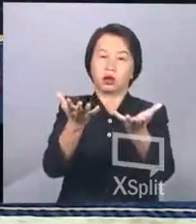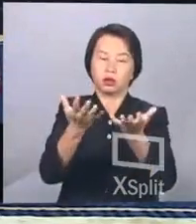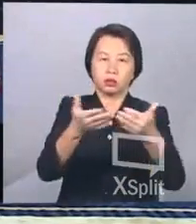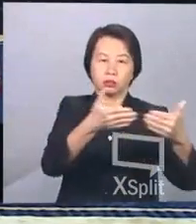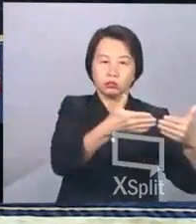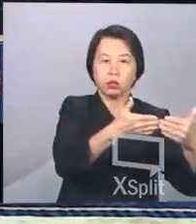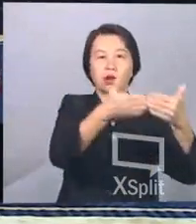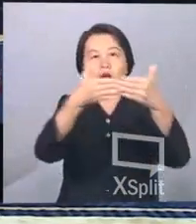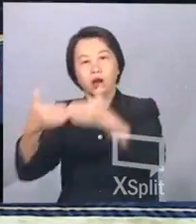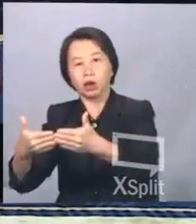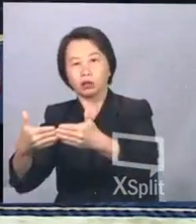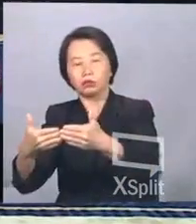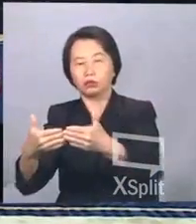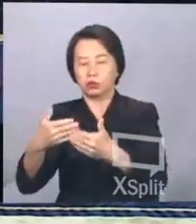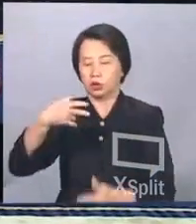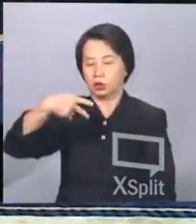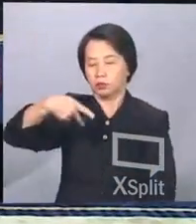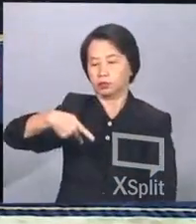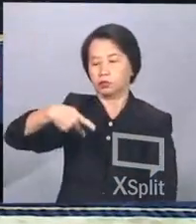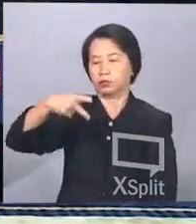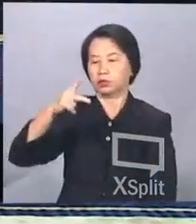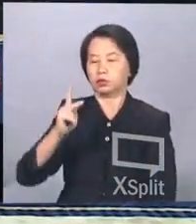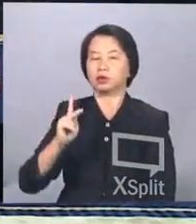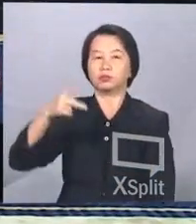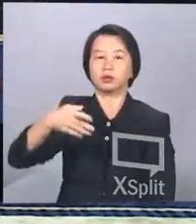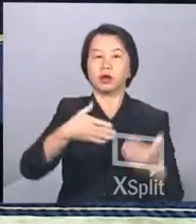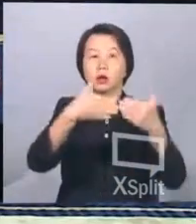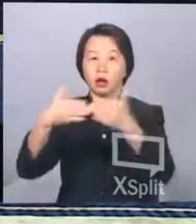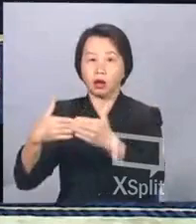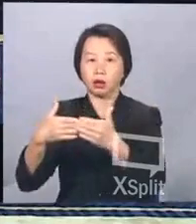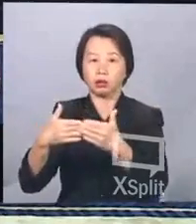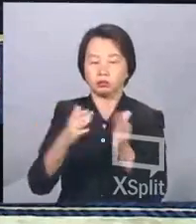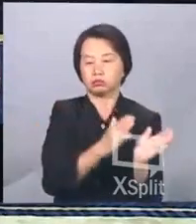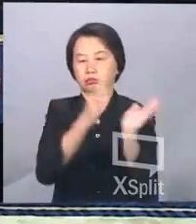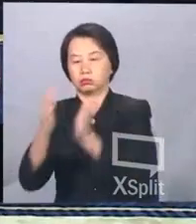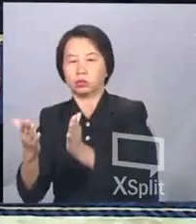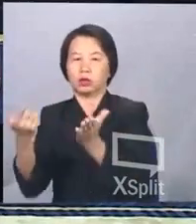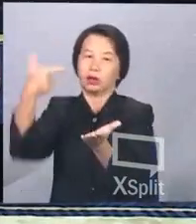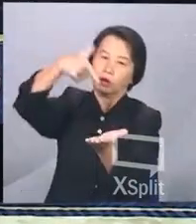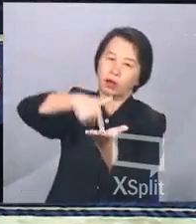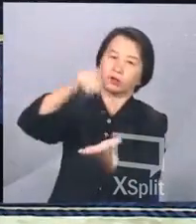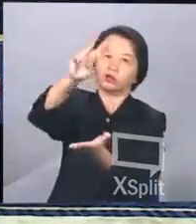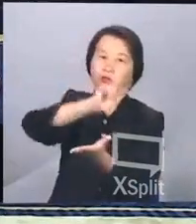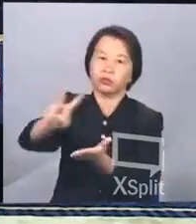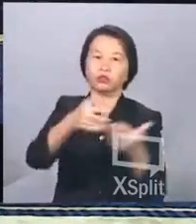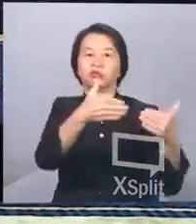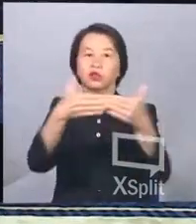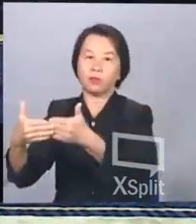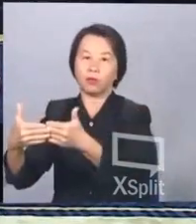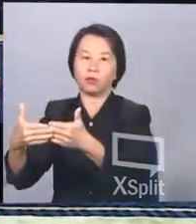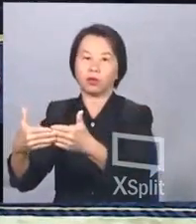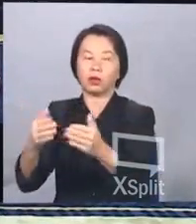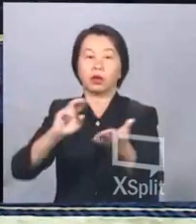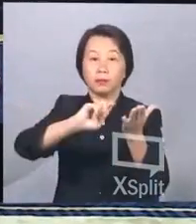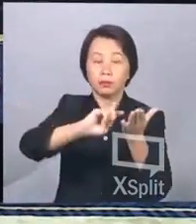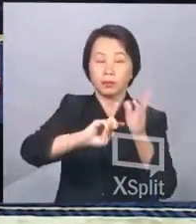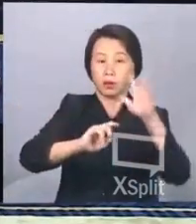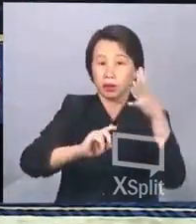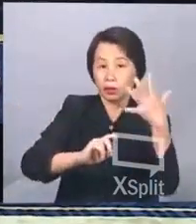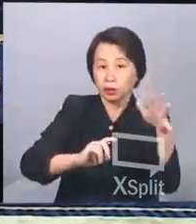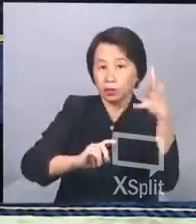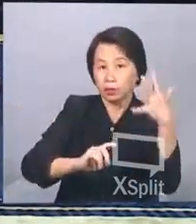pelaksanaan perintah kaulan pergerakkan untuk tempoh dua minggu lagi yaitu udah pada